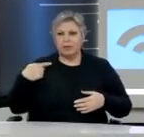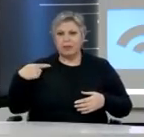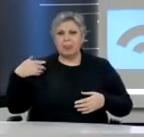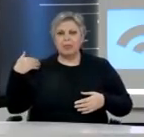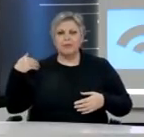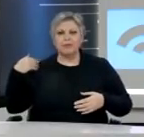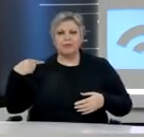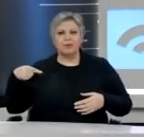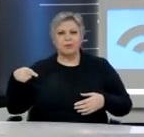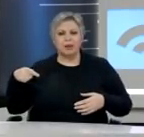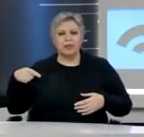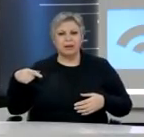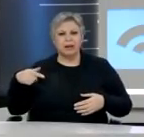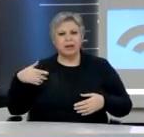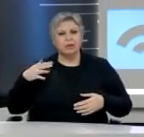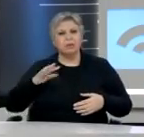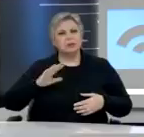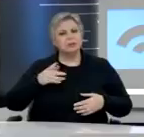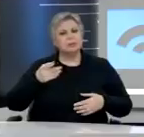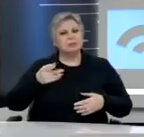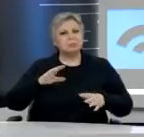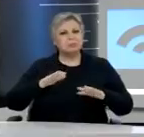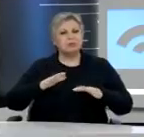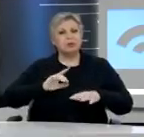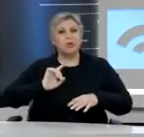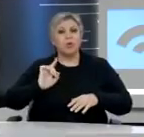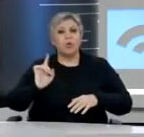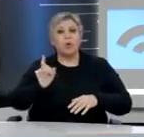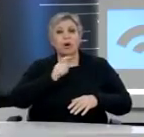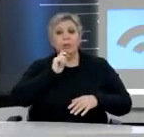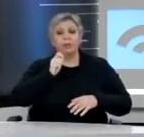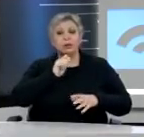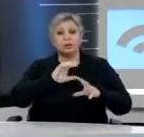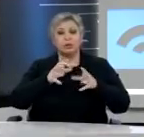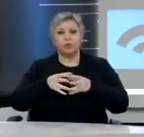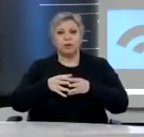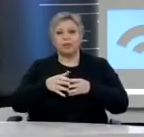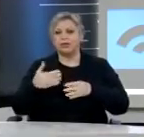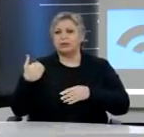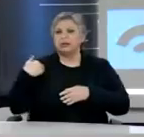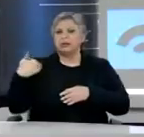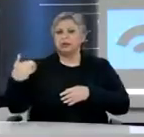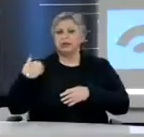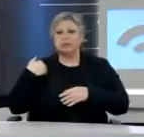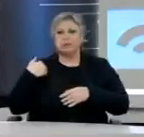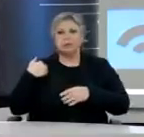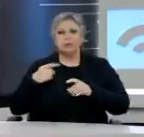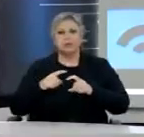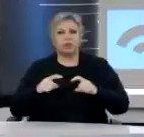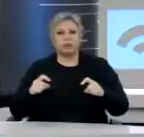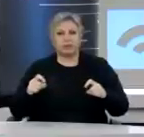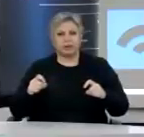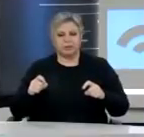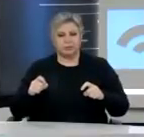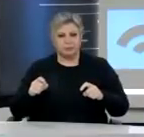η αντιπολίτευση, όλα τα κόμματα σχεδόν, ζητούσε από μένα επιτακτικά τι. Να ζητήσω,